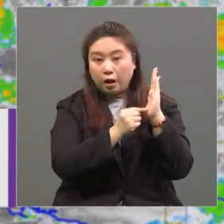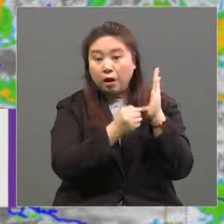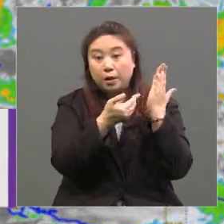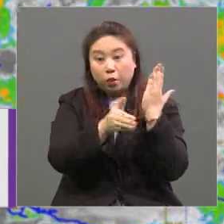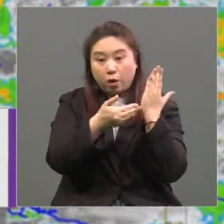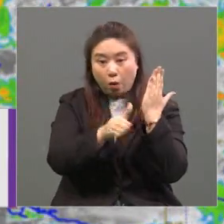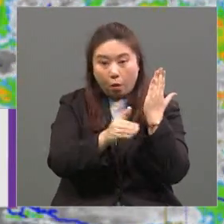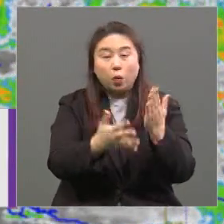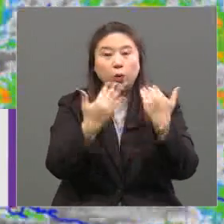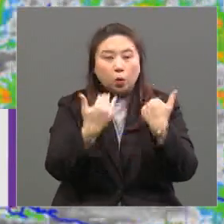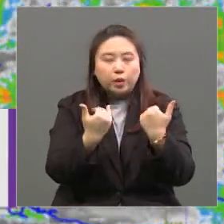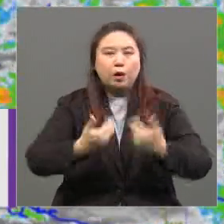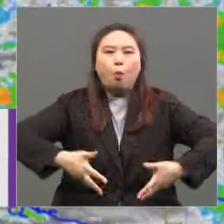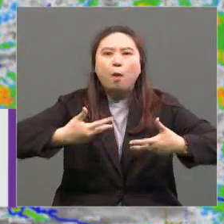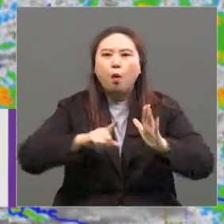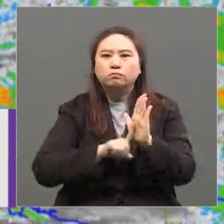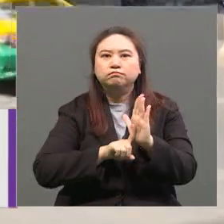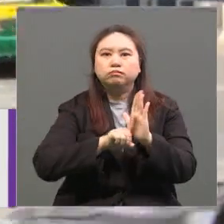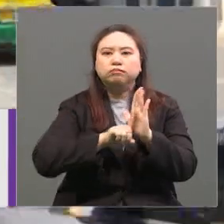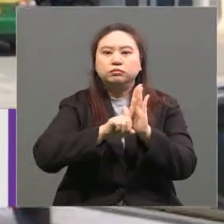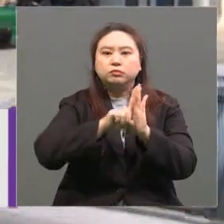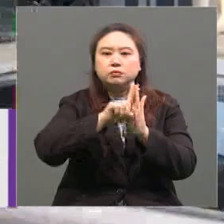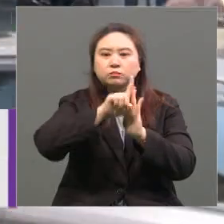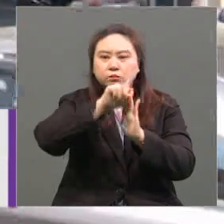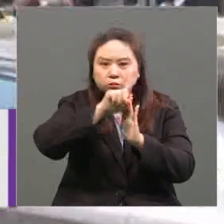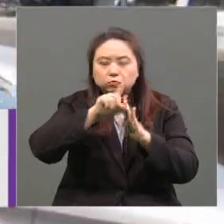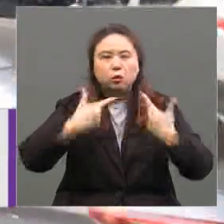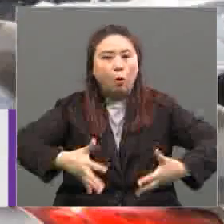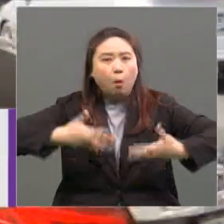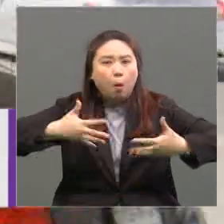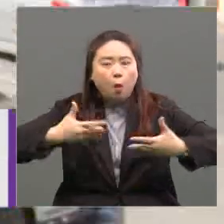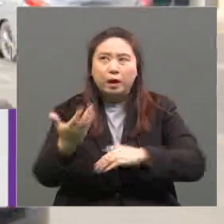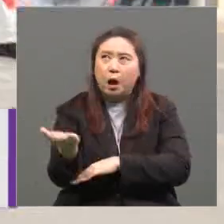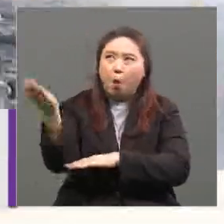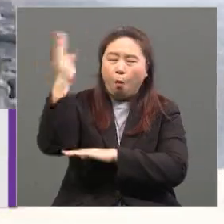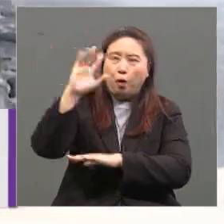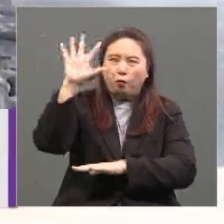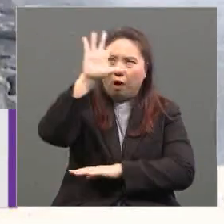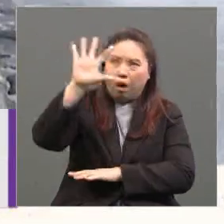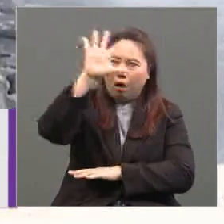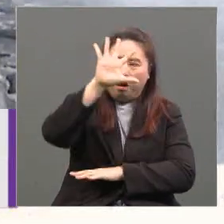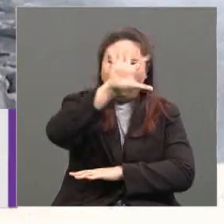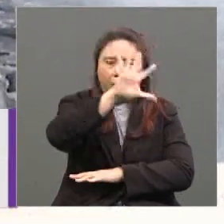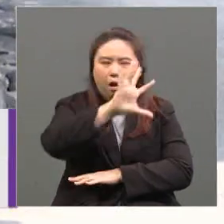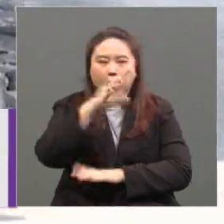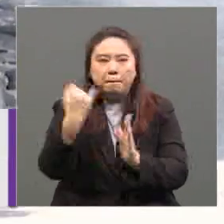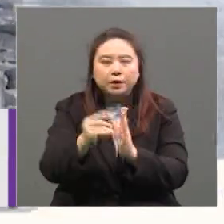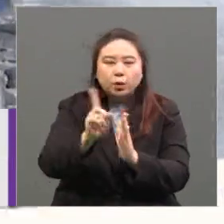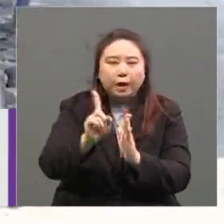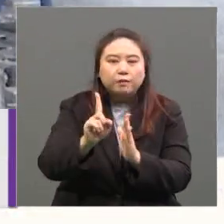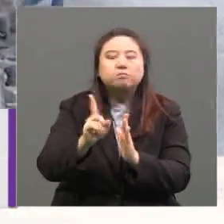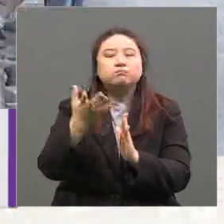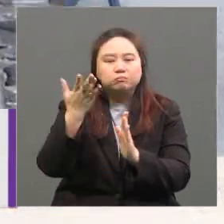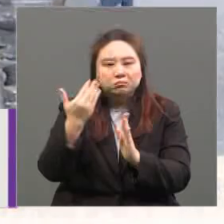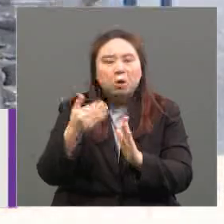คตะวันออกมีอุณหภูมิสูงขึ้นนะคะโดยมีอากาศร้อนกับมีฟ้าหลัวในตอนกลางวันทั้งนี้เนื่องมาจากความกดอากาศ